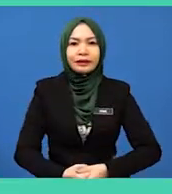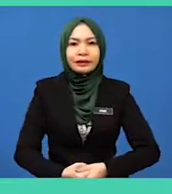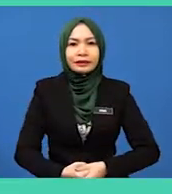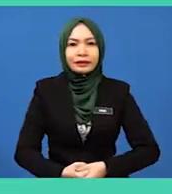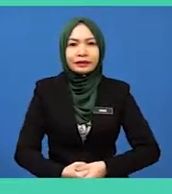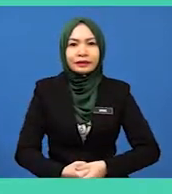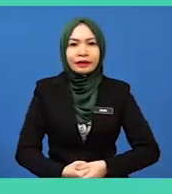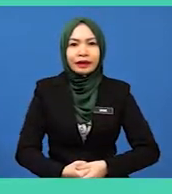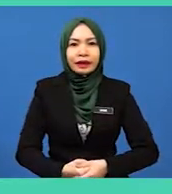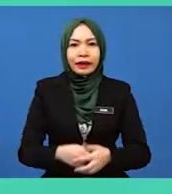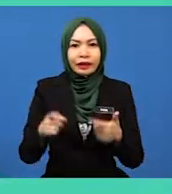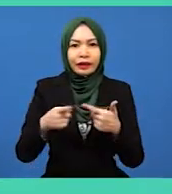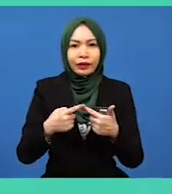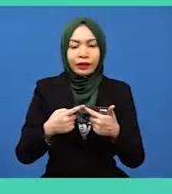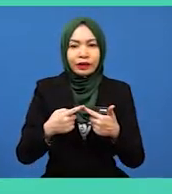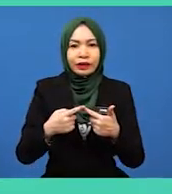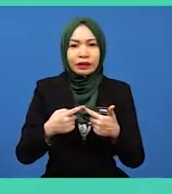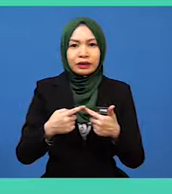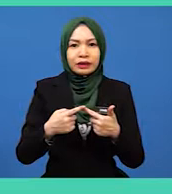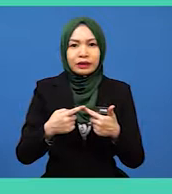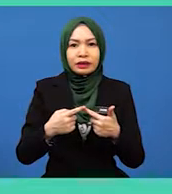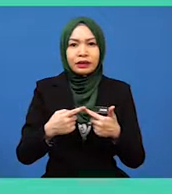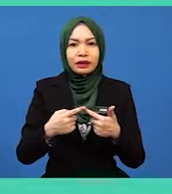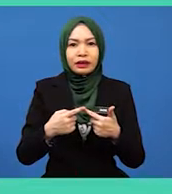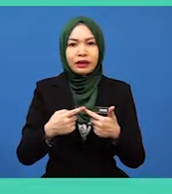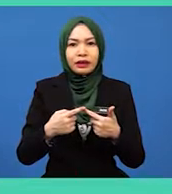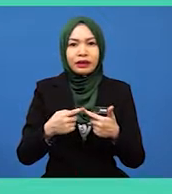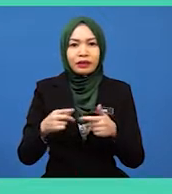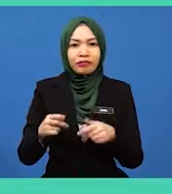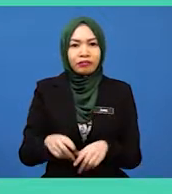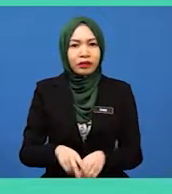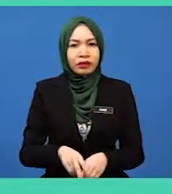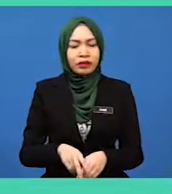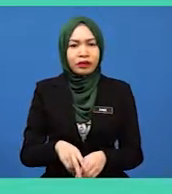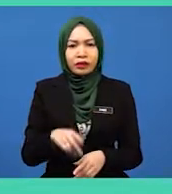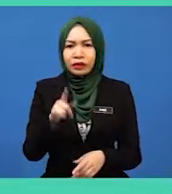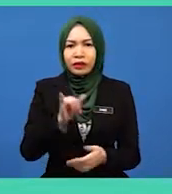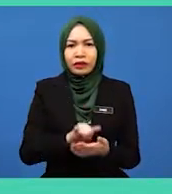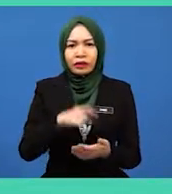Yang kedua, eh, kanak-kanak itu hampir lemas.